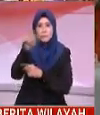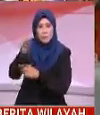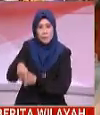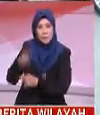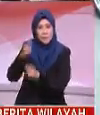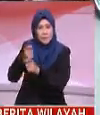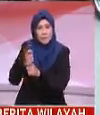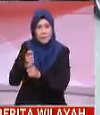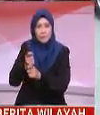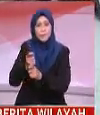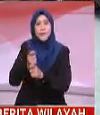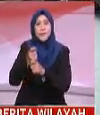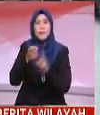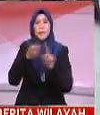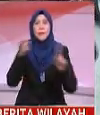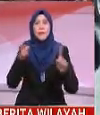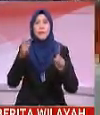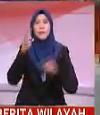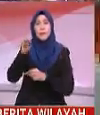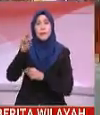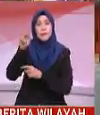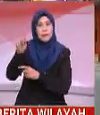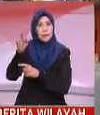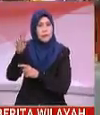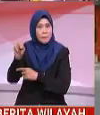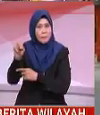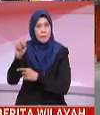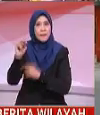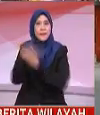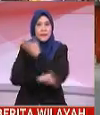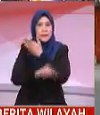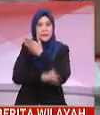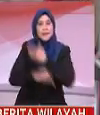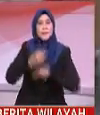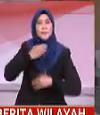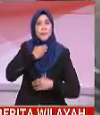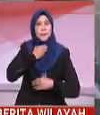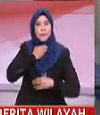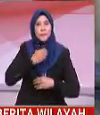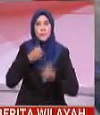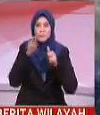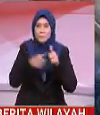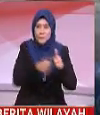yang ditetapkan Majlis Keselamatan Negara MKN Negeri Perak.